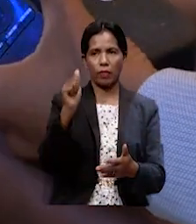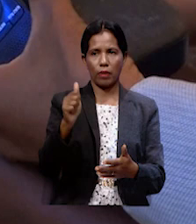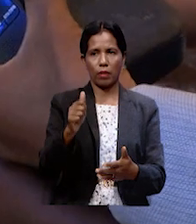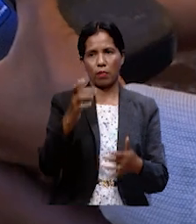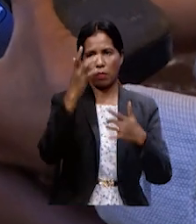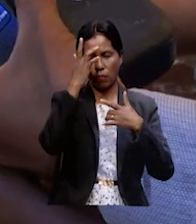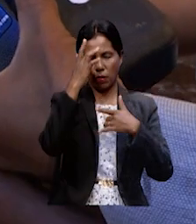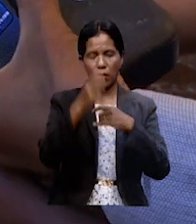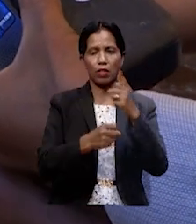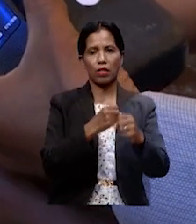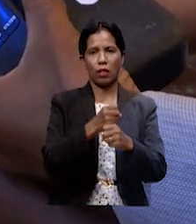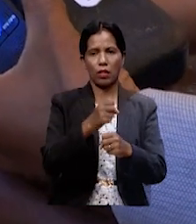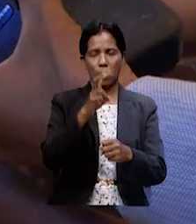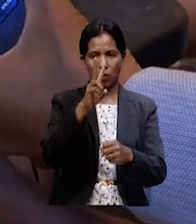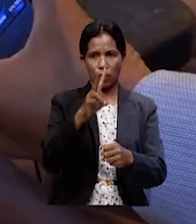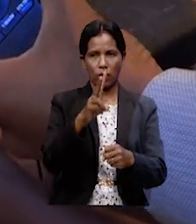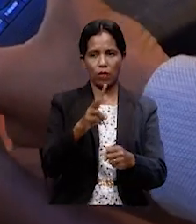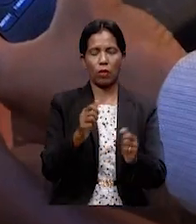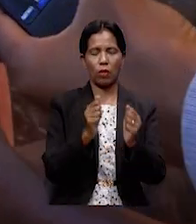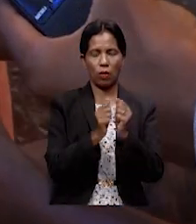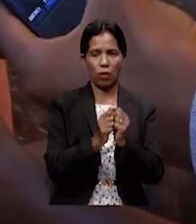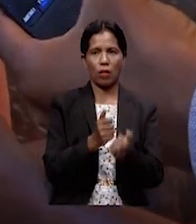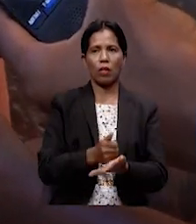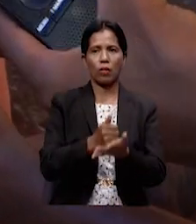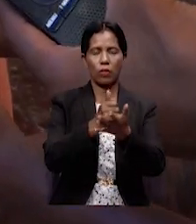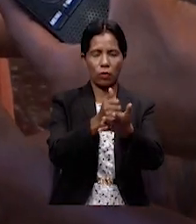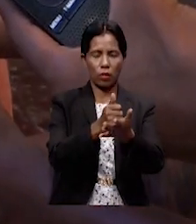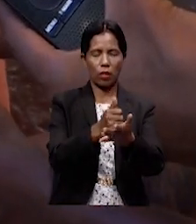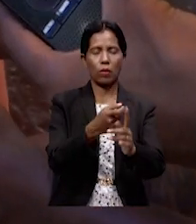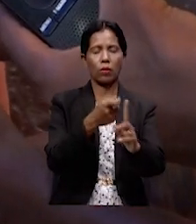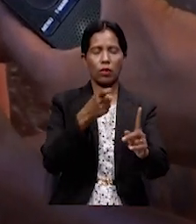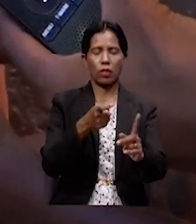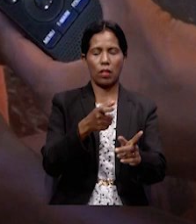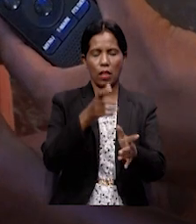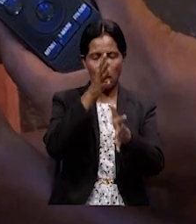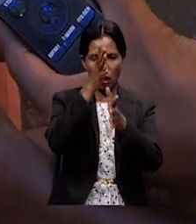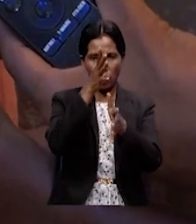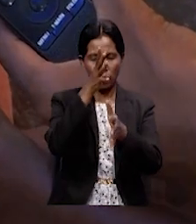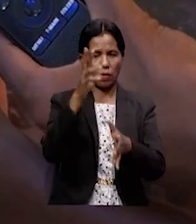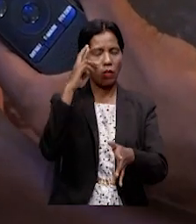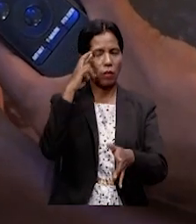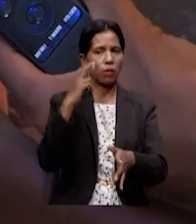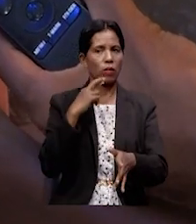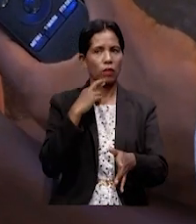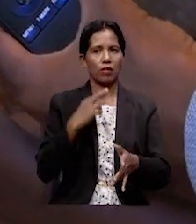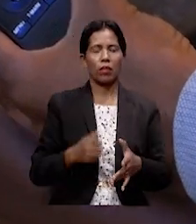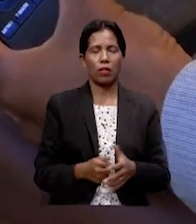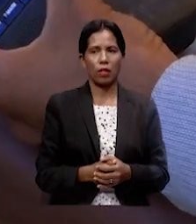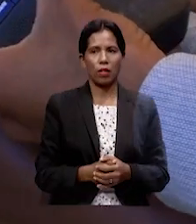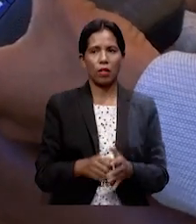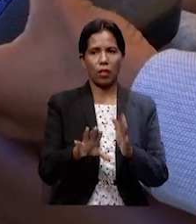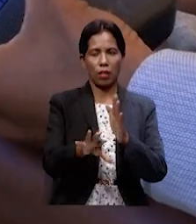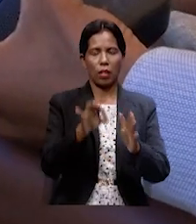durante tinan ruane ho fuan bot azuro sia bora mujorta o hindor toli avariks